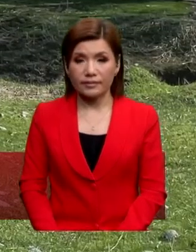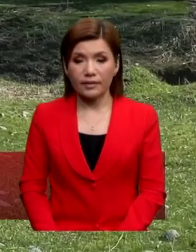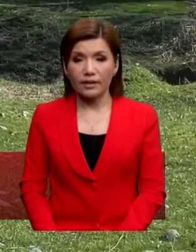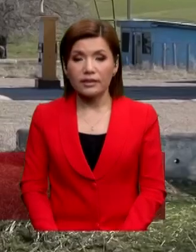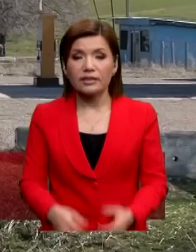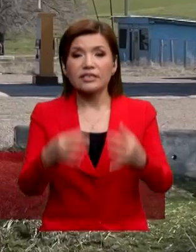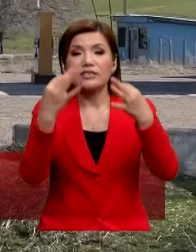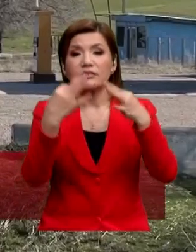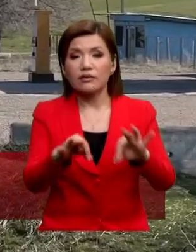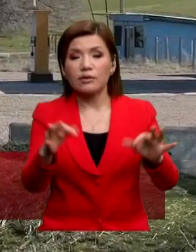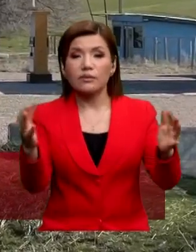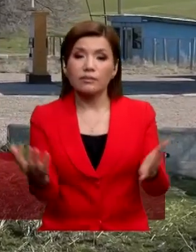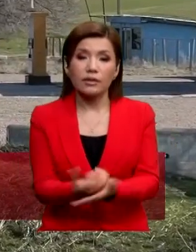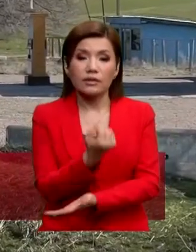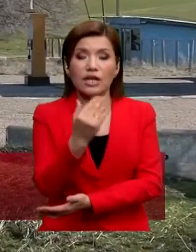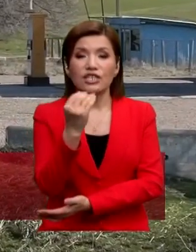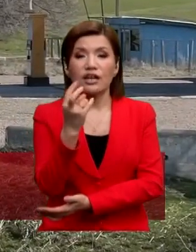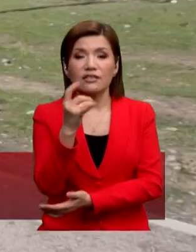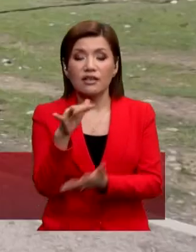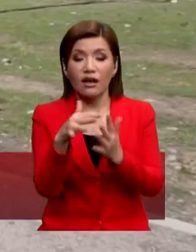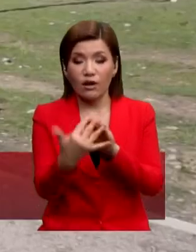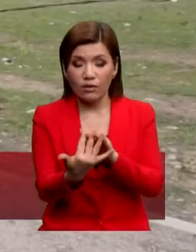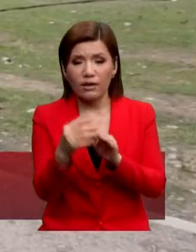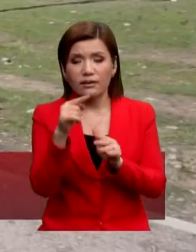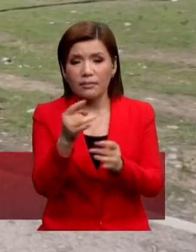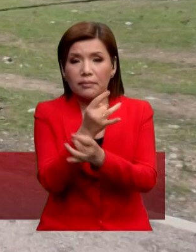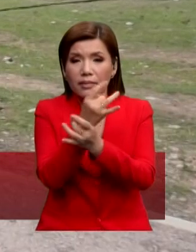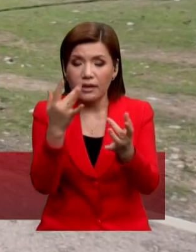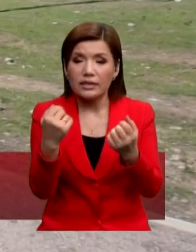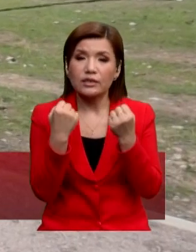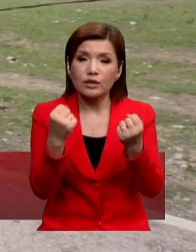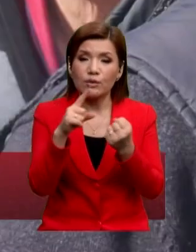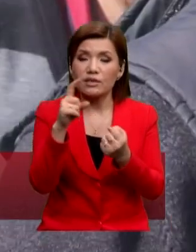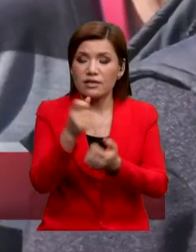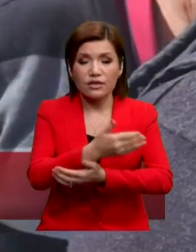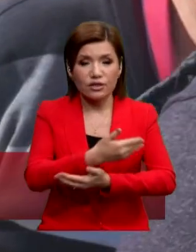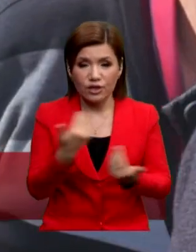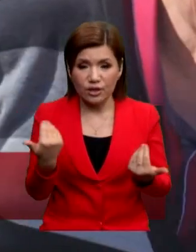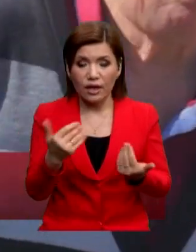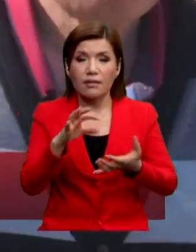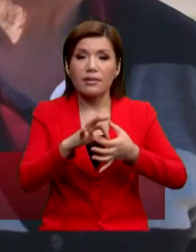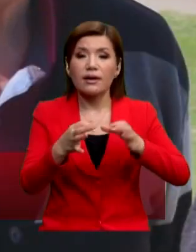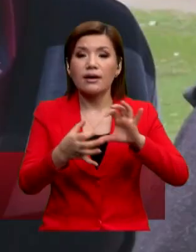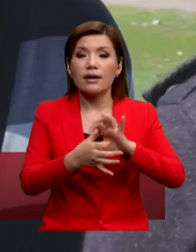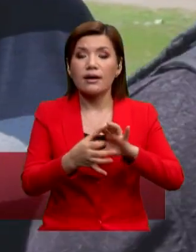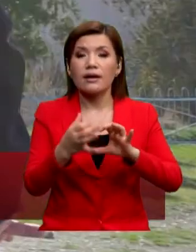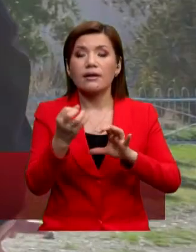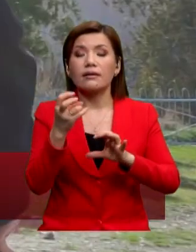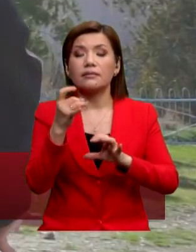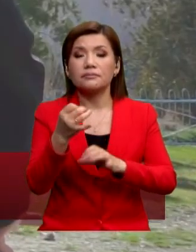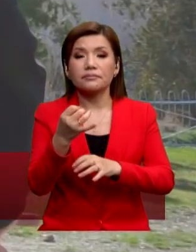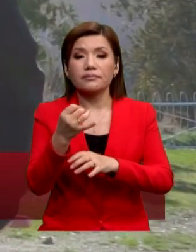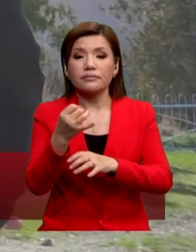Егемендік алғалы жақсылық ауылында мәдениет пен спорт нысанаты мен жоқ. Жұрт Ермаған Ибраим сықылды олимпиада чемпионы шыққан ауылда Аятай